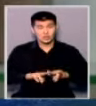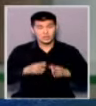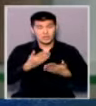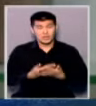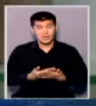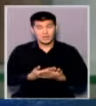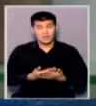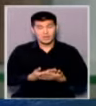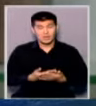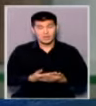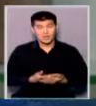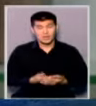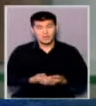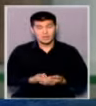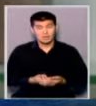деген енді